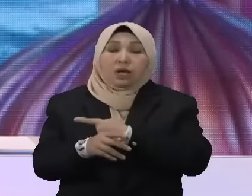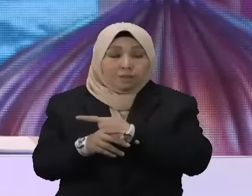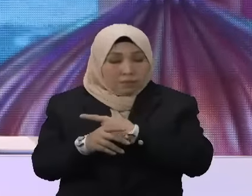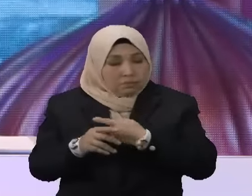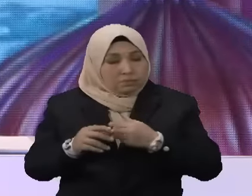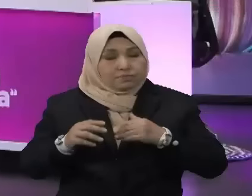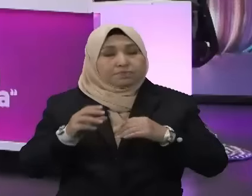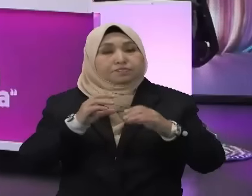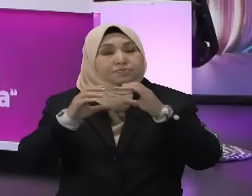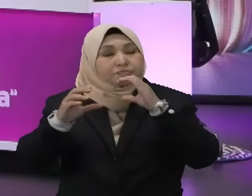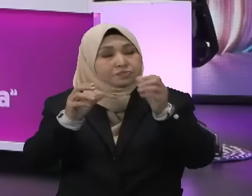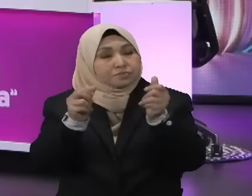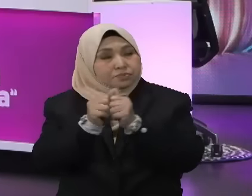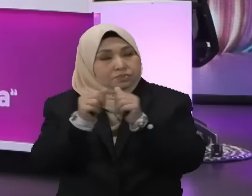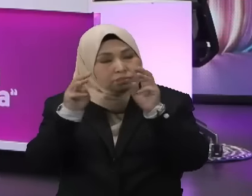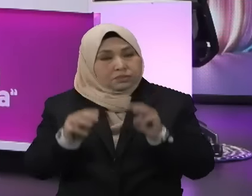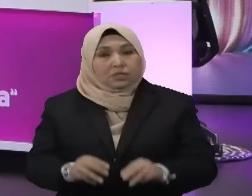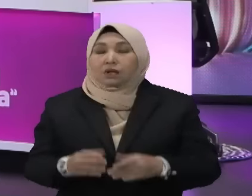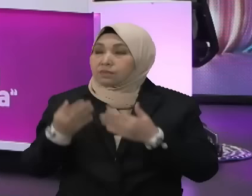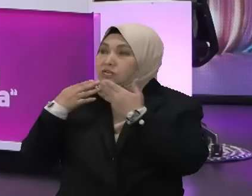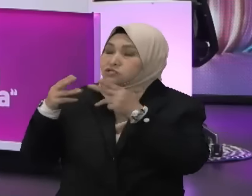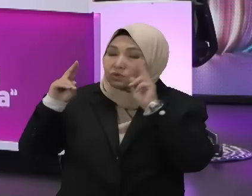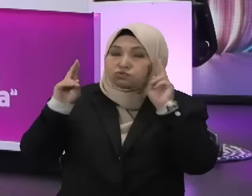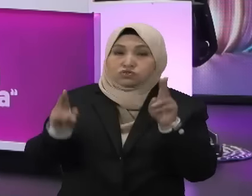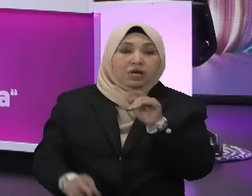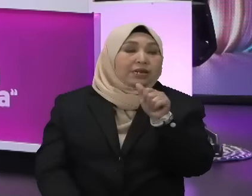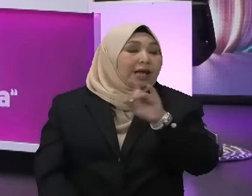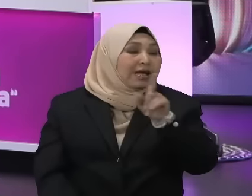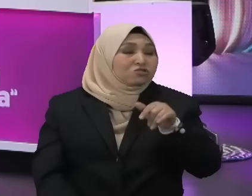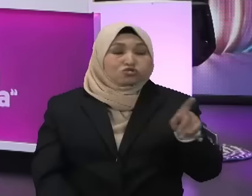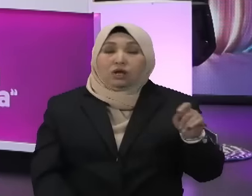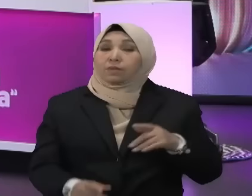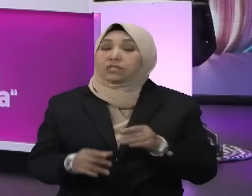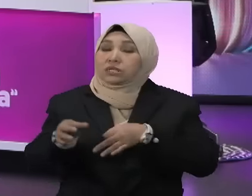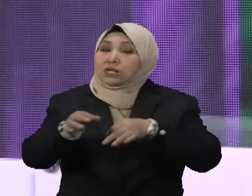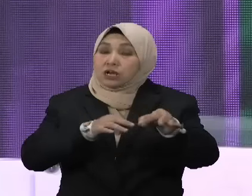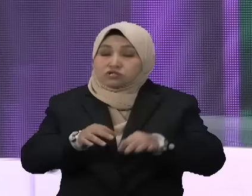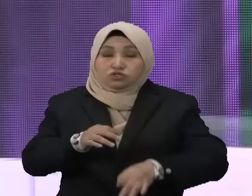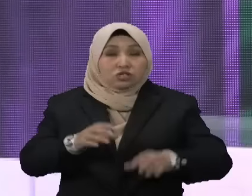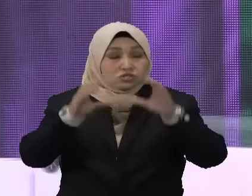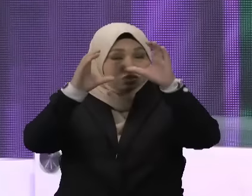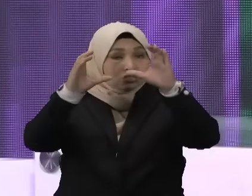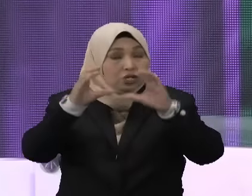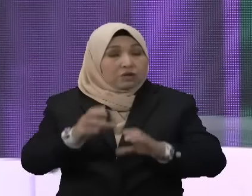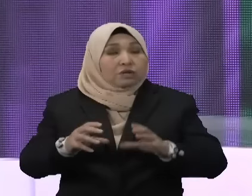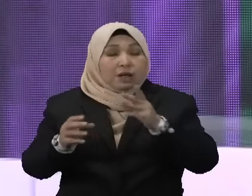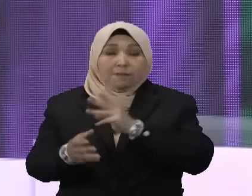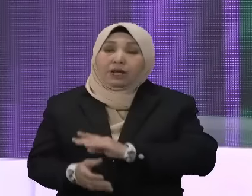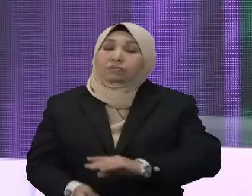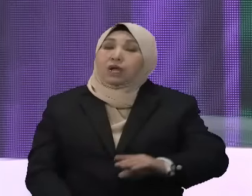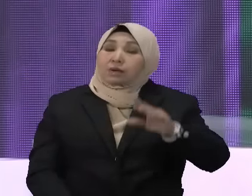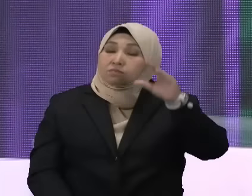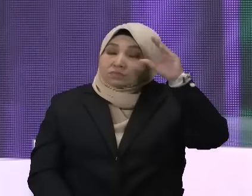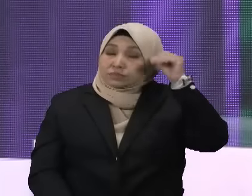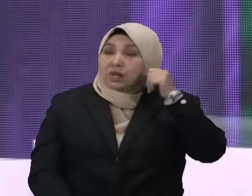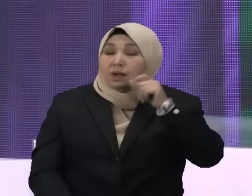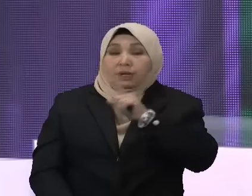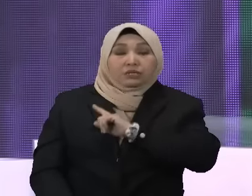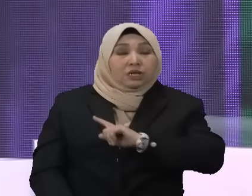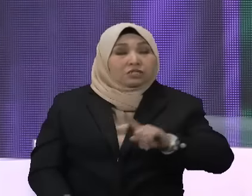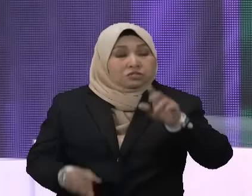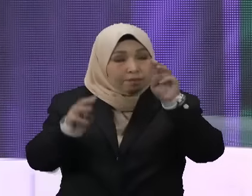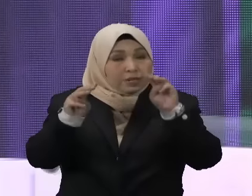manusia. Terima kasih diucapkan pada Al-Fadhil Ustaz Aizat untuk menjelaskan ya, ciri mukmin yang ideal itu ada elemen dalamannya itu tadi ya,